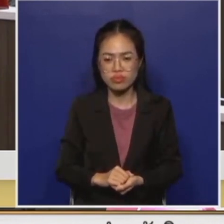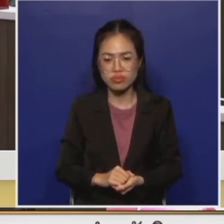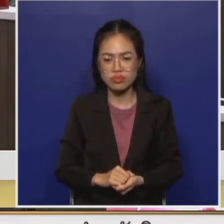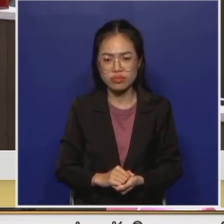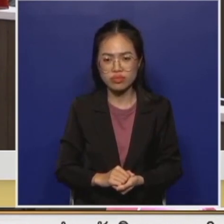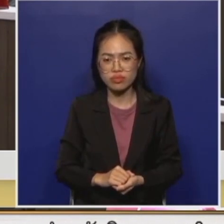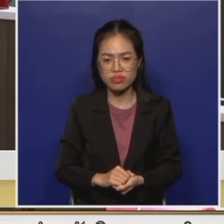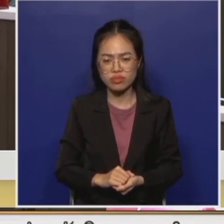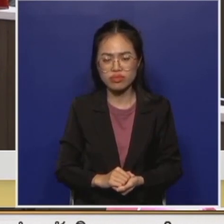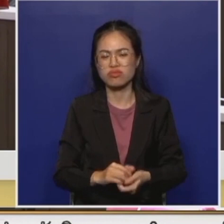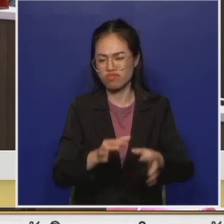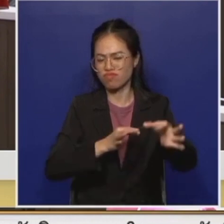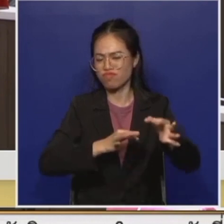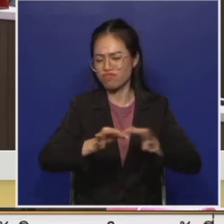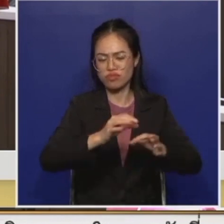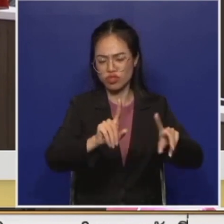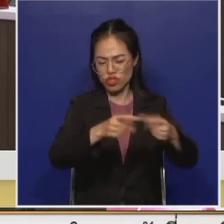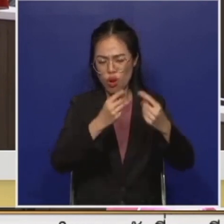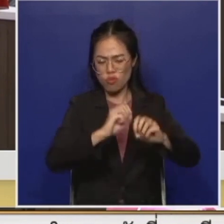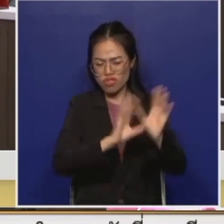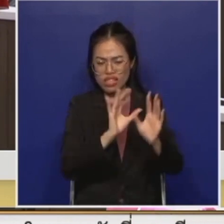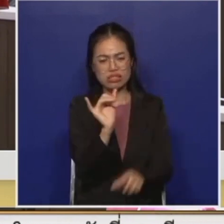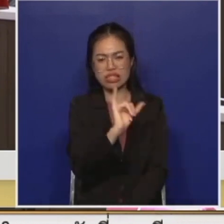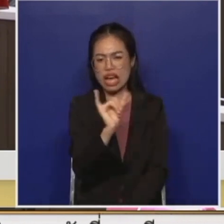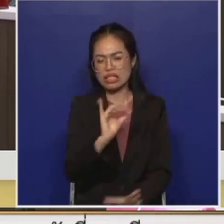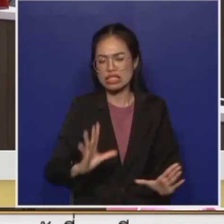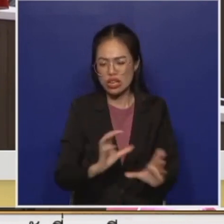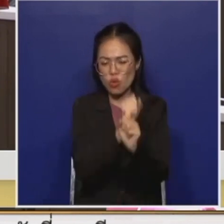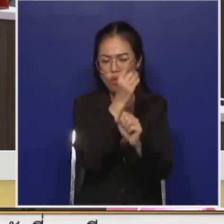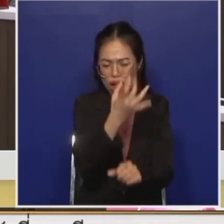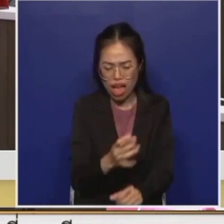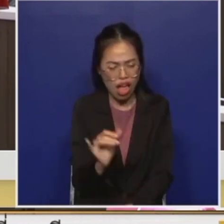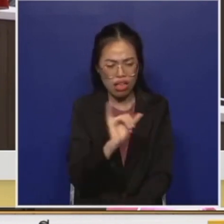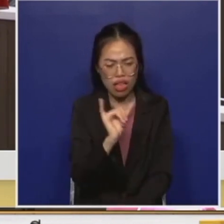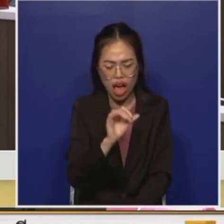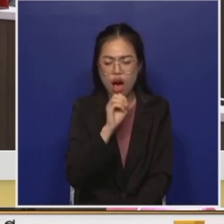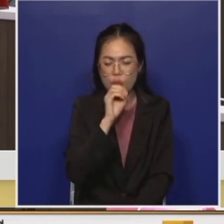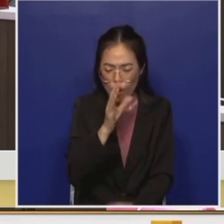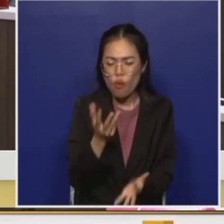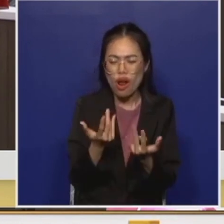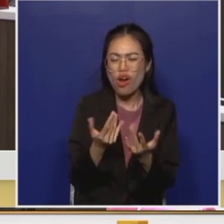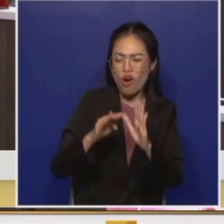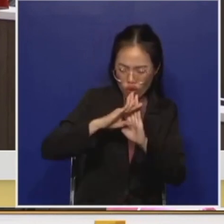ไม่มีคำที่แจงทชดเจนว่าจะเป็นอย่างไรจะเอาอย่างไรท่านเพีงแต่ตอบวอยู่ใกระบวนการ